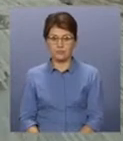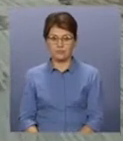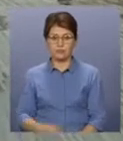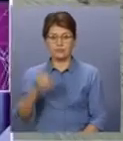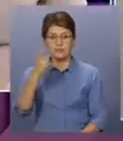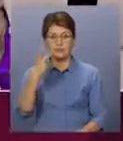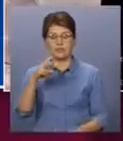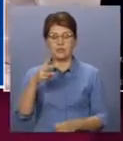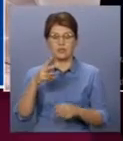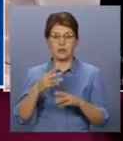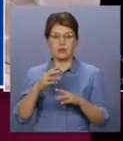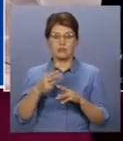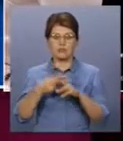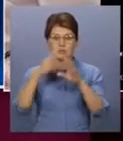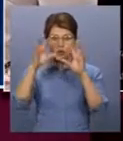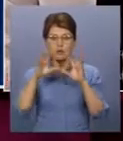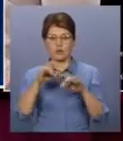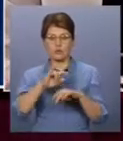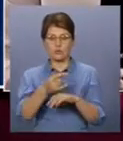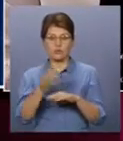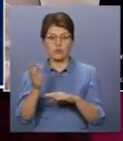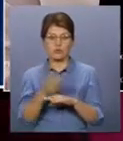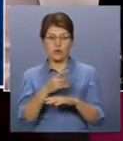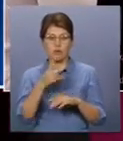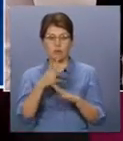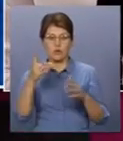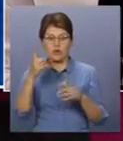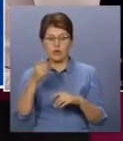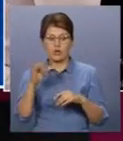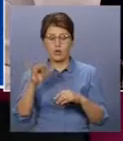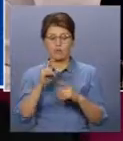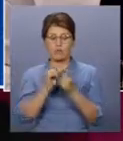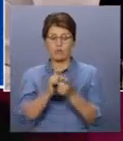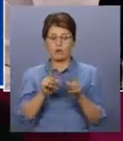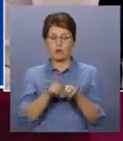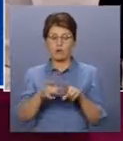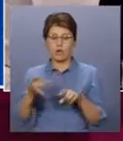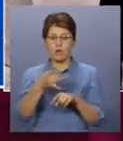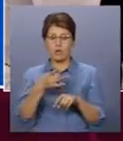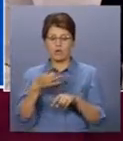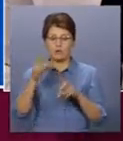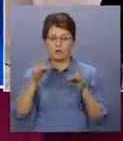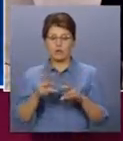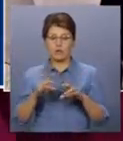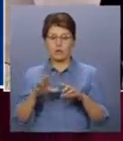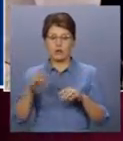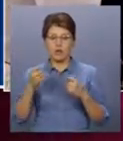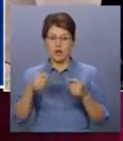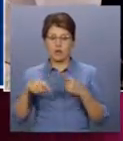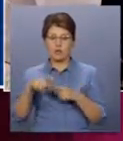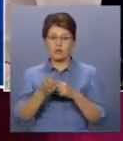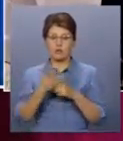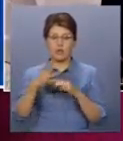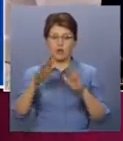Из 120 незаконных киосков на сегодня снесли более 100. Параллельно борются в Алатауском районе и со стихийной торговлей. Сегодня